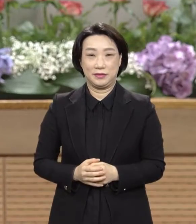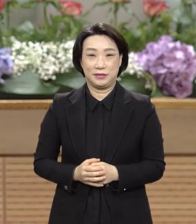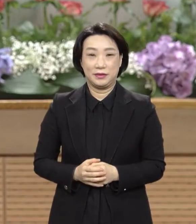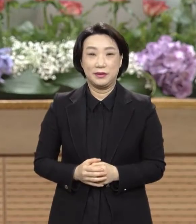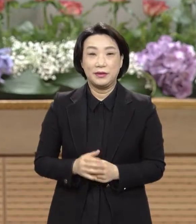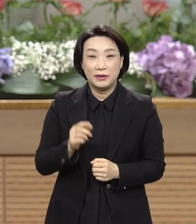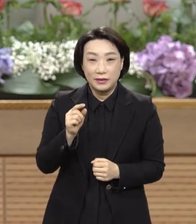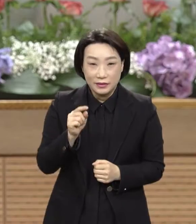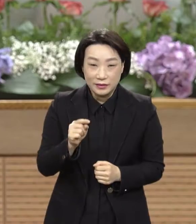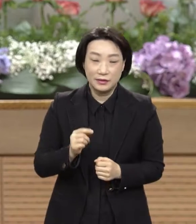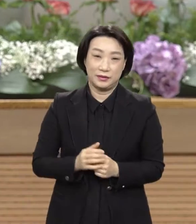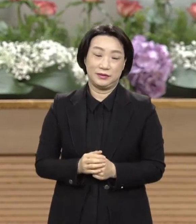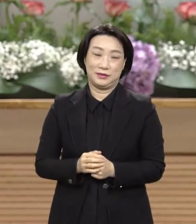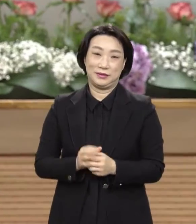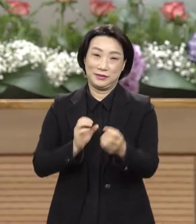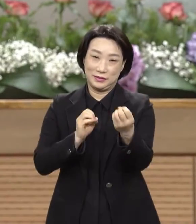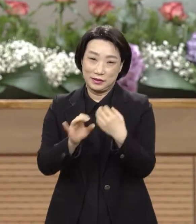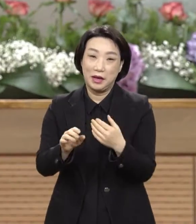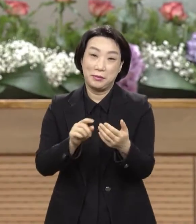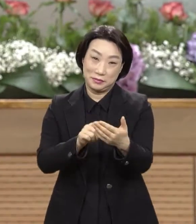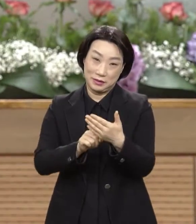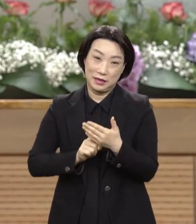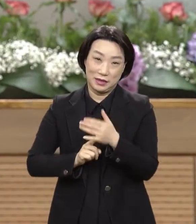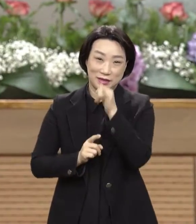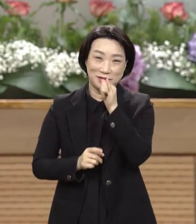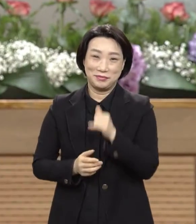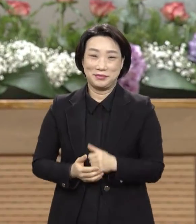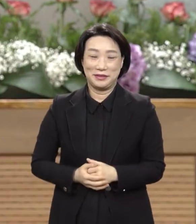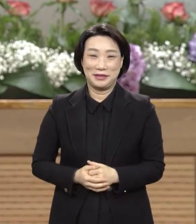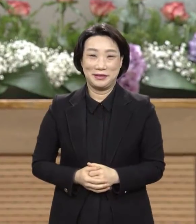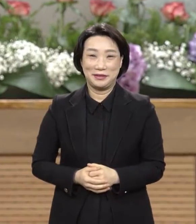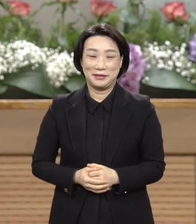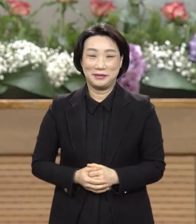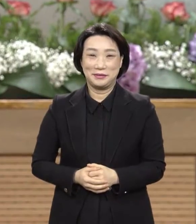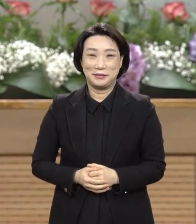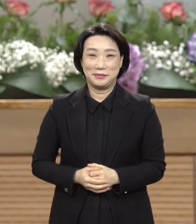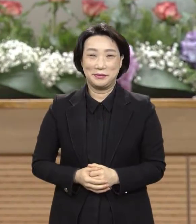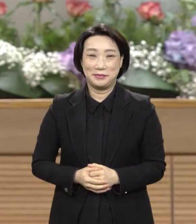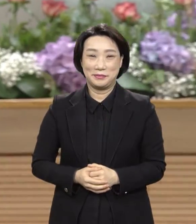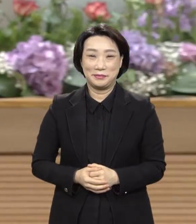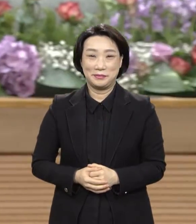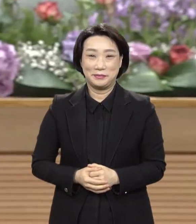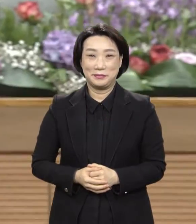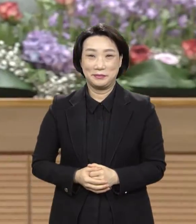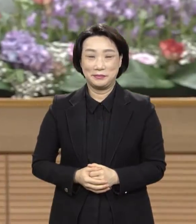하는 답이 이렇게 보여집니다.